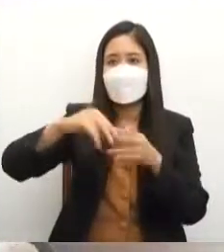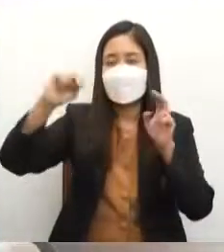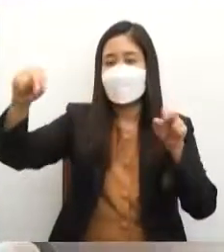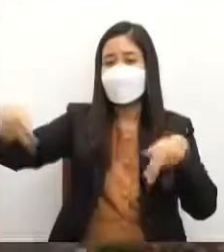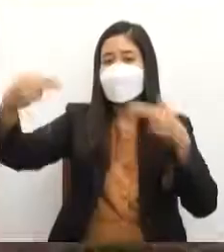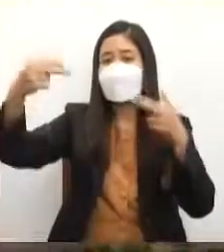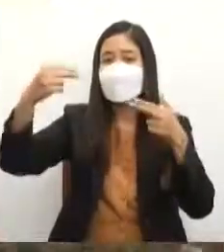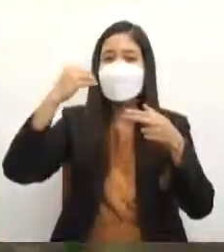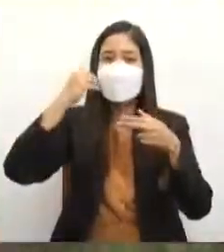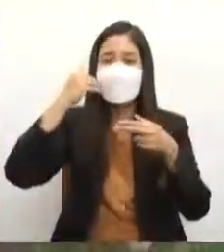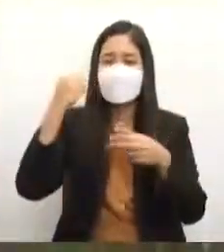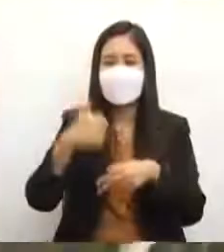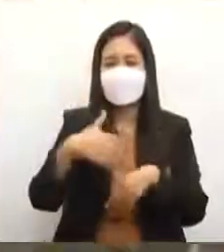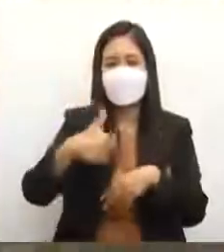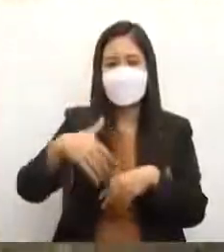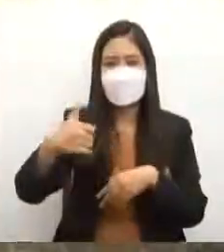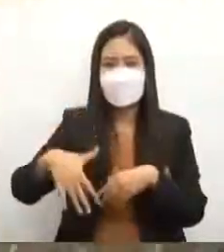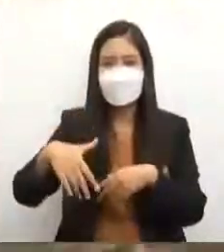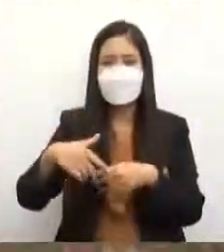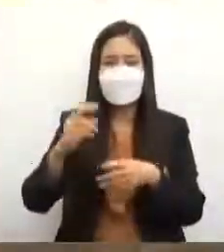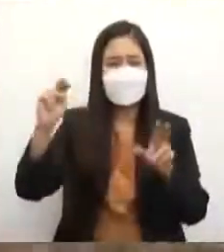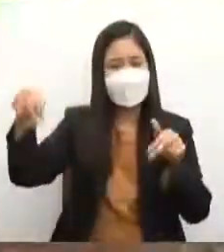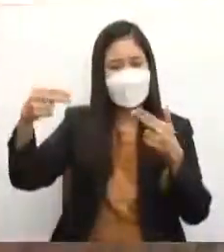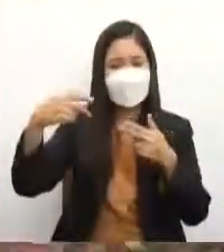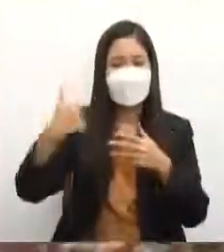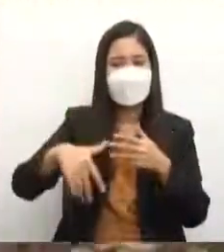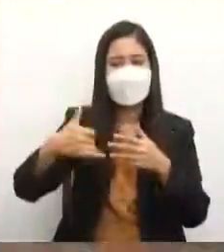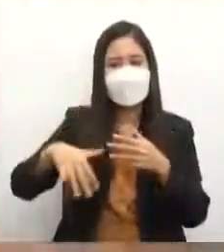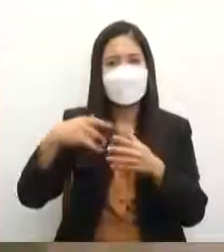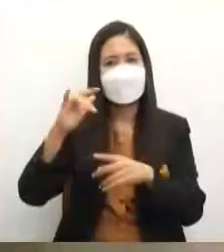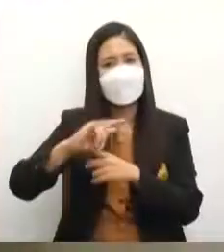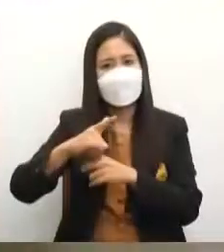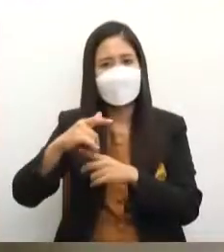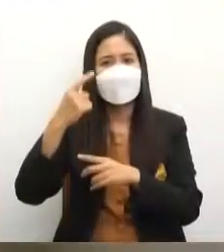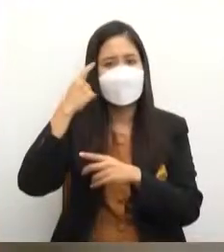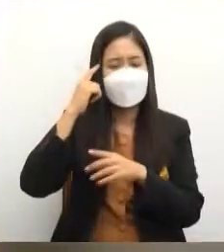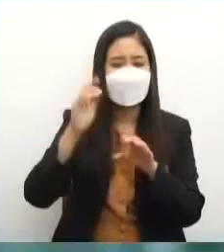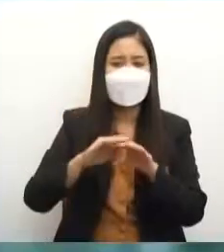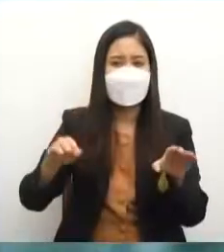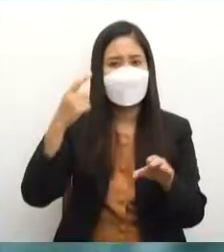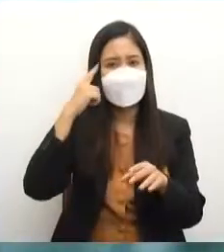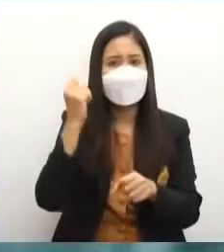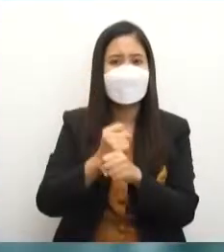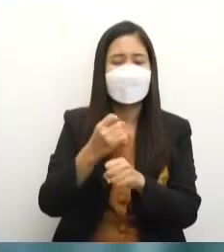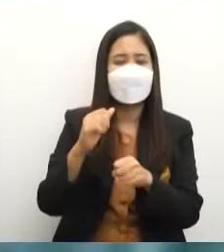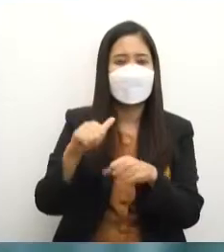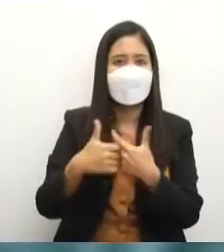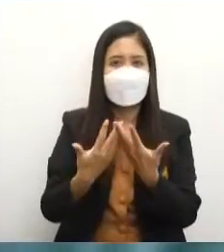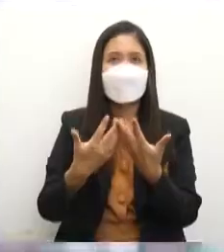างนะคะครูไปหาไม่ได้เรียนออนไลน์แล้วข้างบนไม่มีเด็กไม่รู้จะทำอะไรเด็กก็ไปทำงานช่วยผู้ปกครองอย่